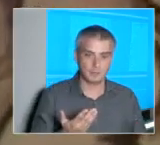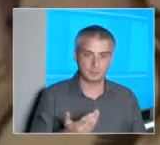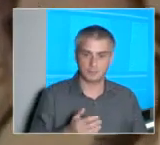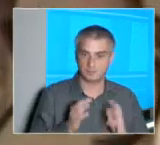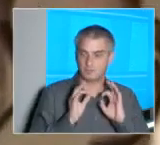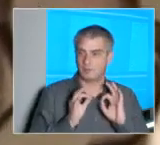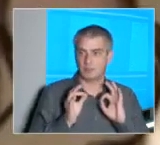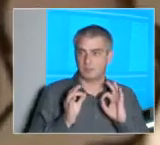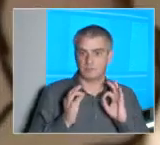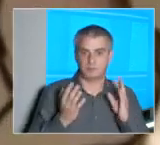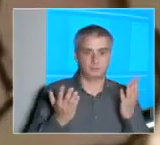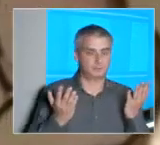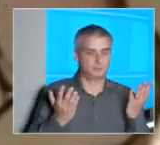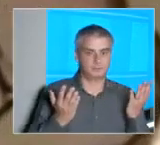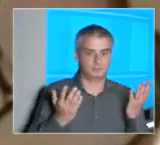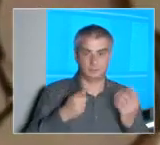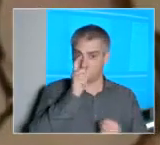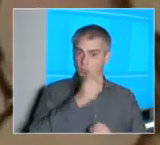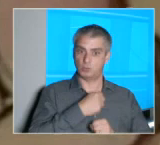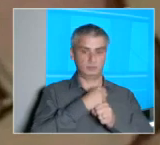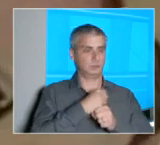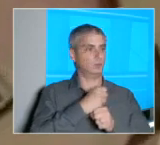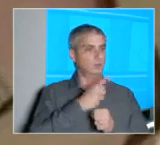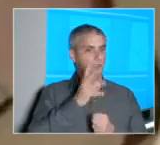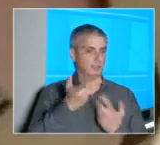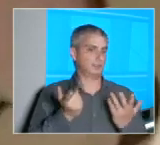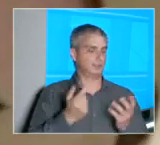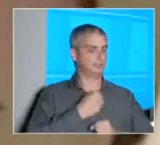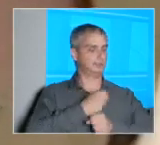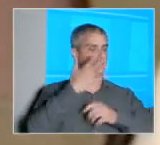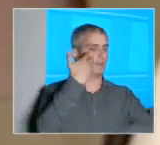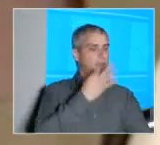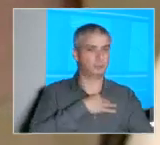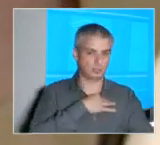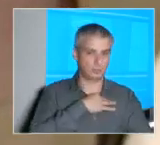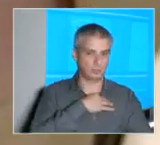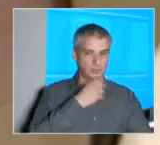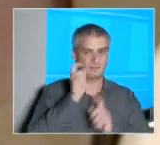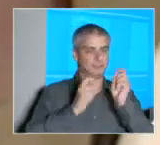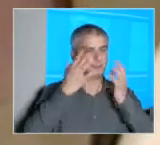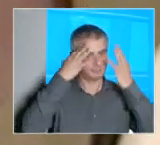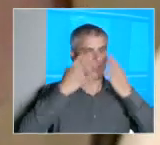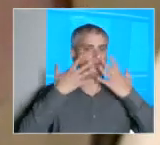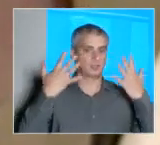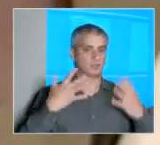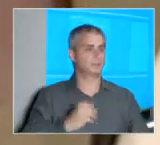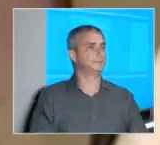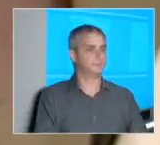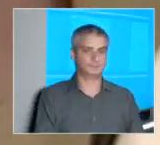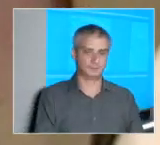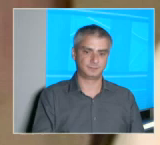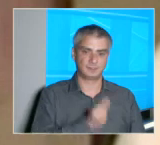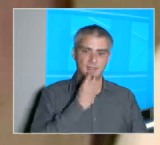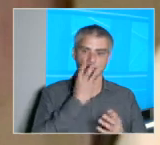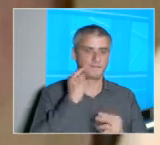ובאמת לא, כדמות ייצוגית, היא הצגה את המדינה שלנו ואת האזרחית שלה בכבוד גדול מאוד. כן, כן, זה היה בהחלט נפלא,